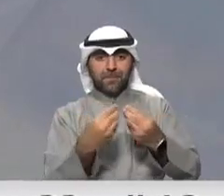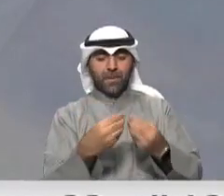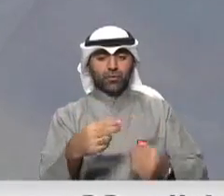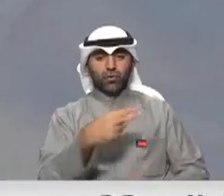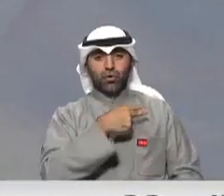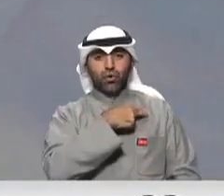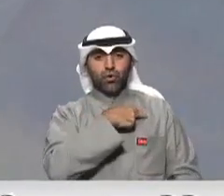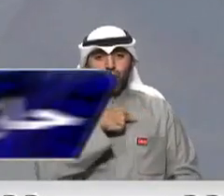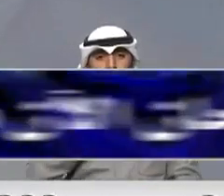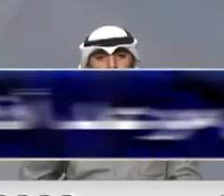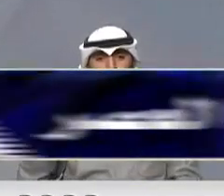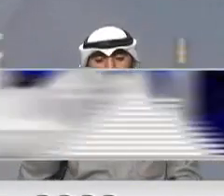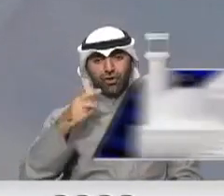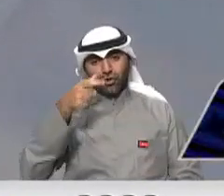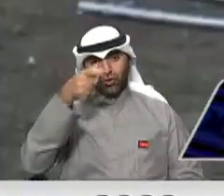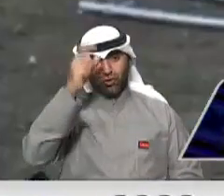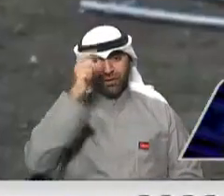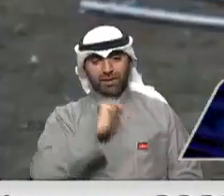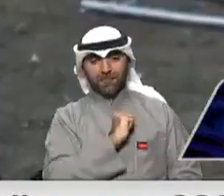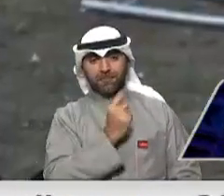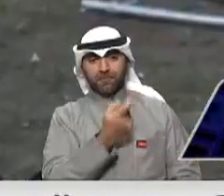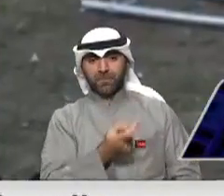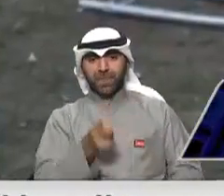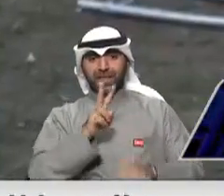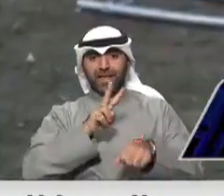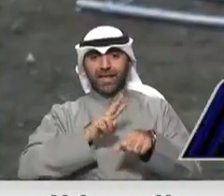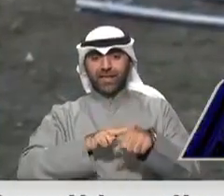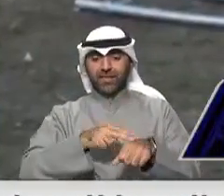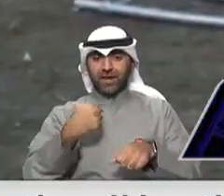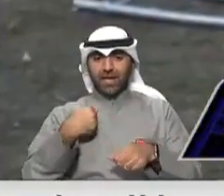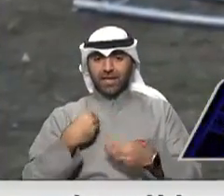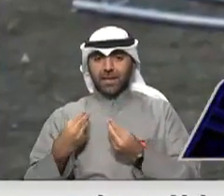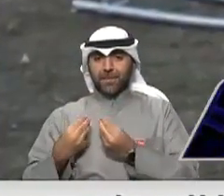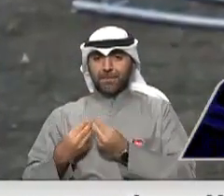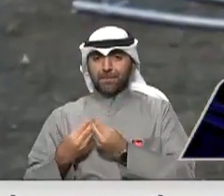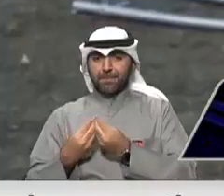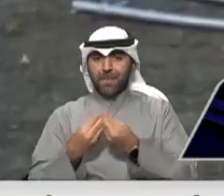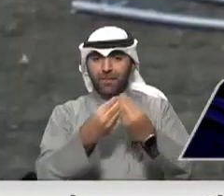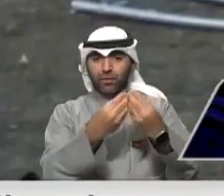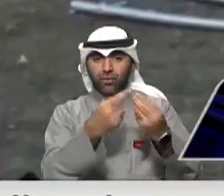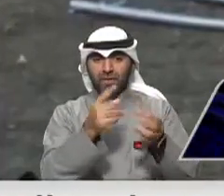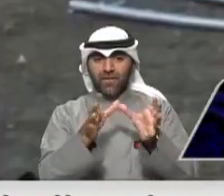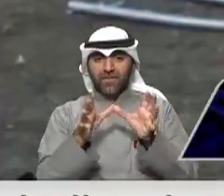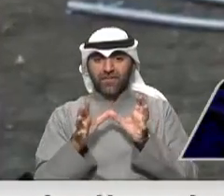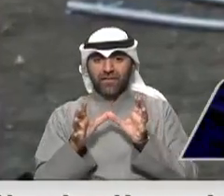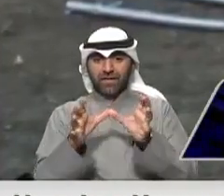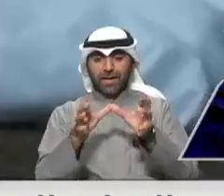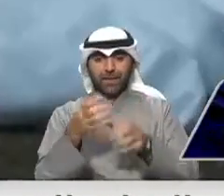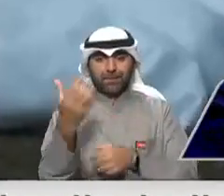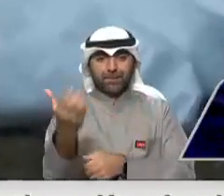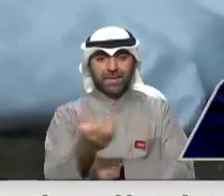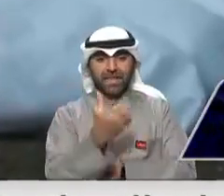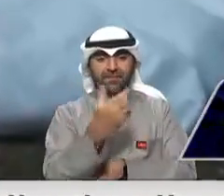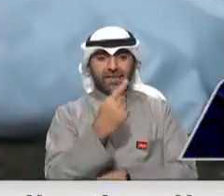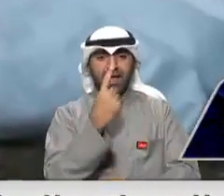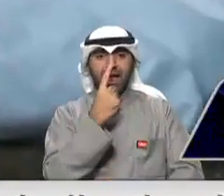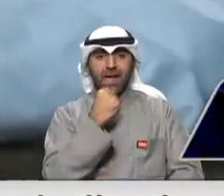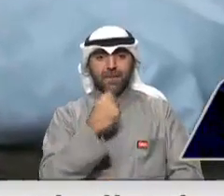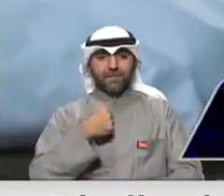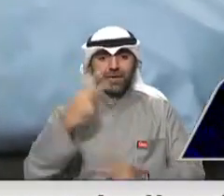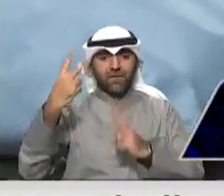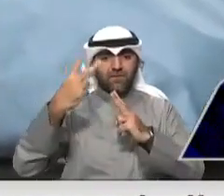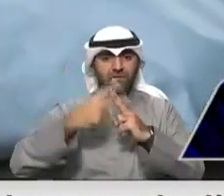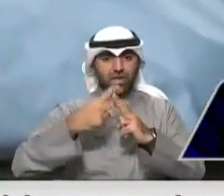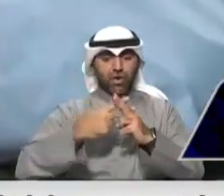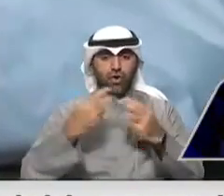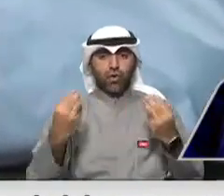المباشرة لهؤلاء الرجال أثناء عملهم في عملية البحث والإنقاذ في المباني المردومة. وزميلتي